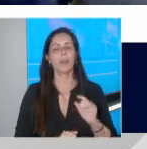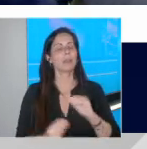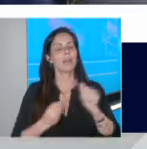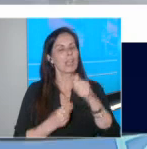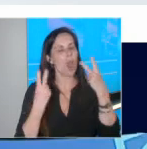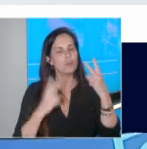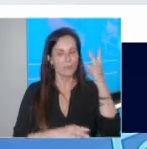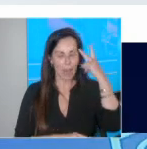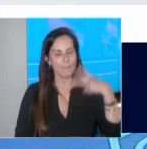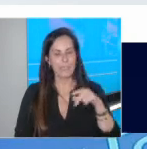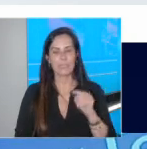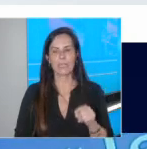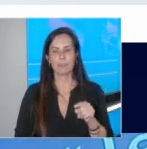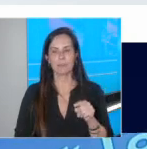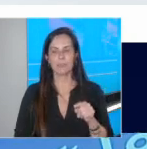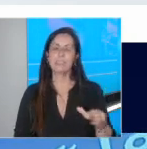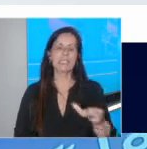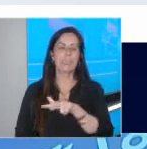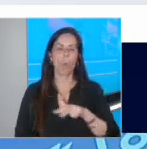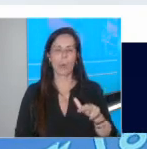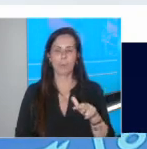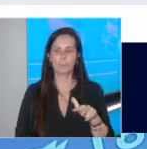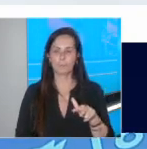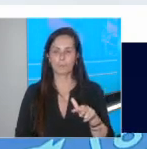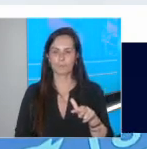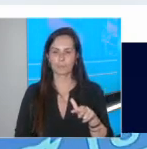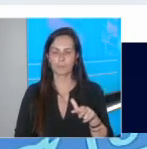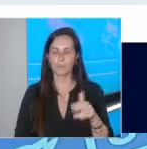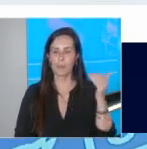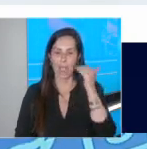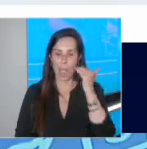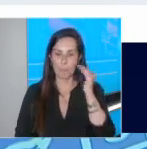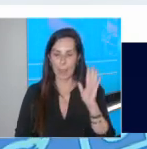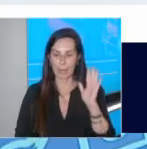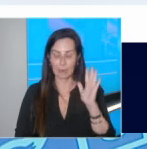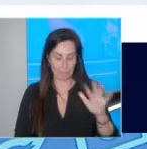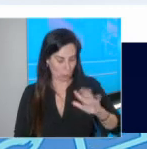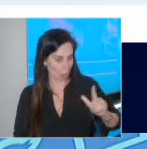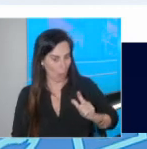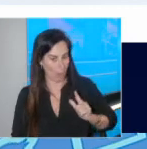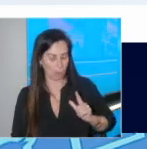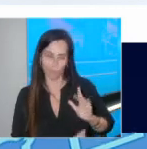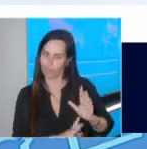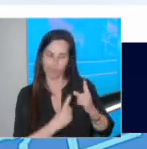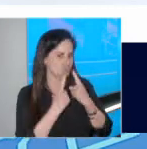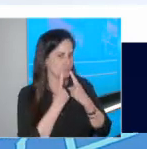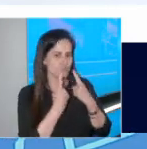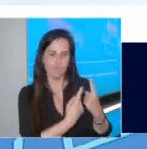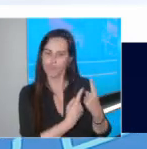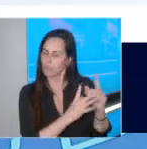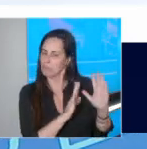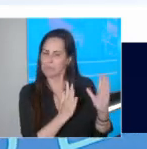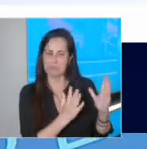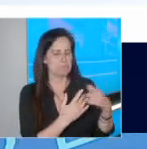מפתח פה היא ציבורי. כלומר, אמריקה במרחב הפרטי היא מעודדת דת, זה